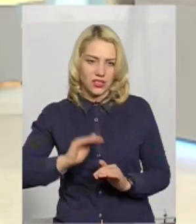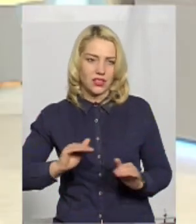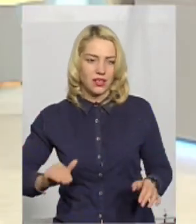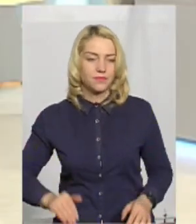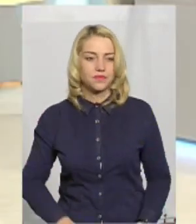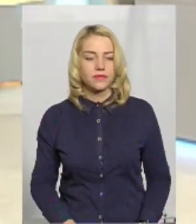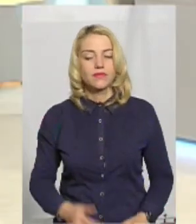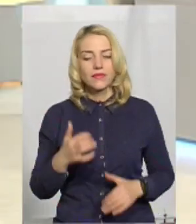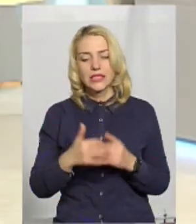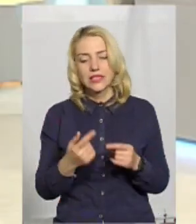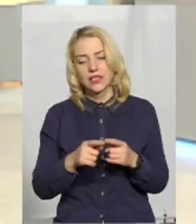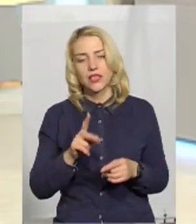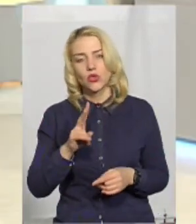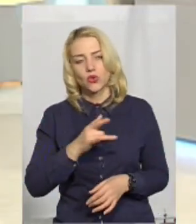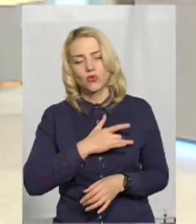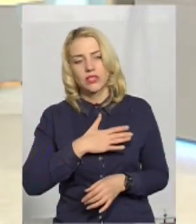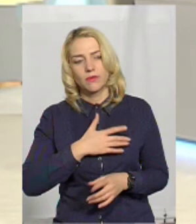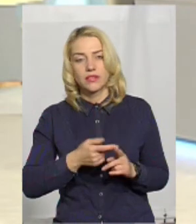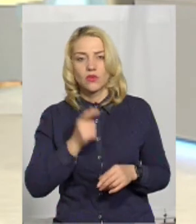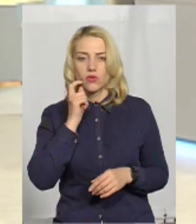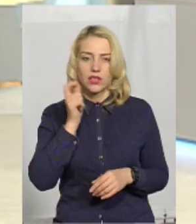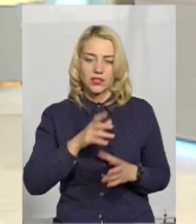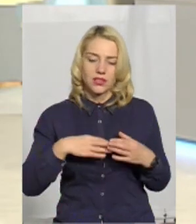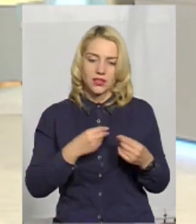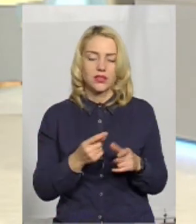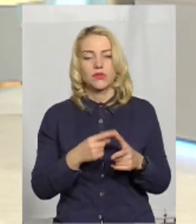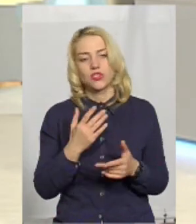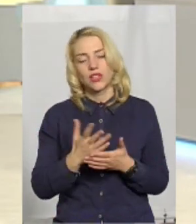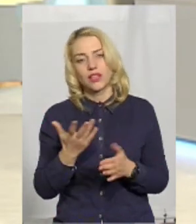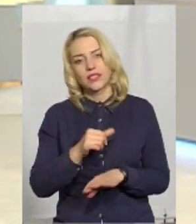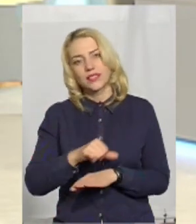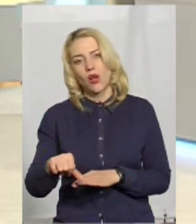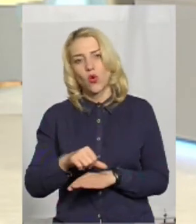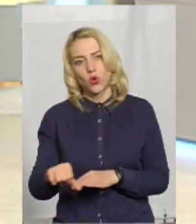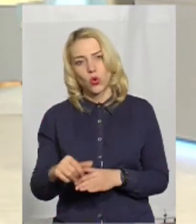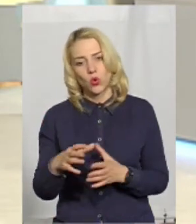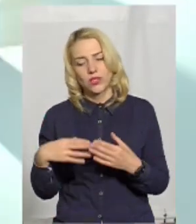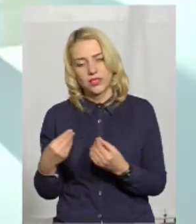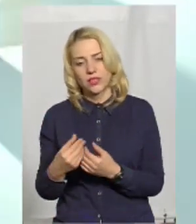тих, хто усиновив, це українські сім'ї, чи є і за кордон? У нас